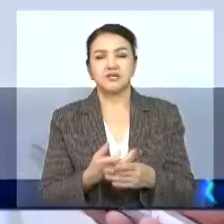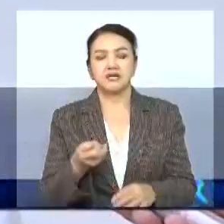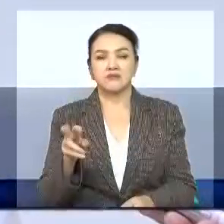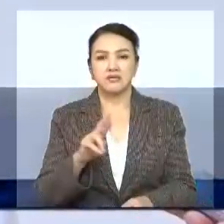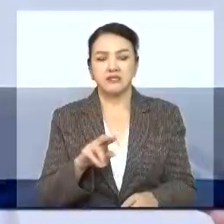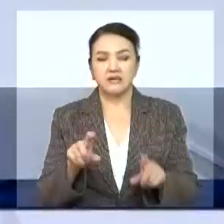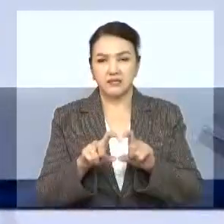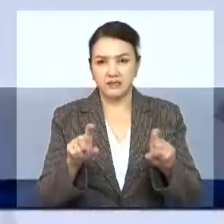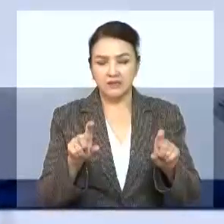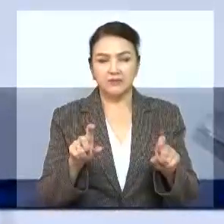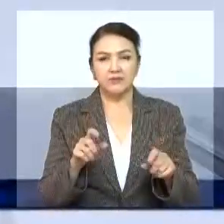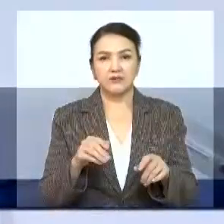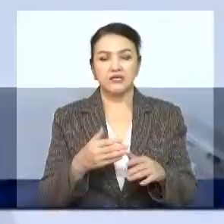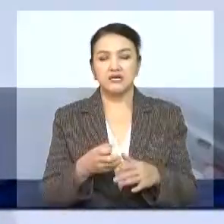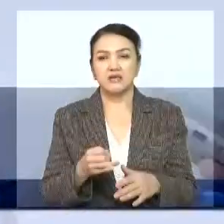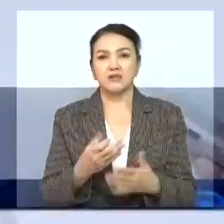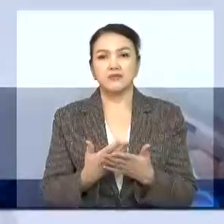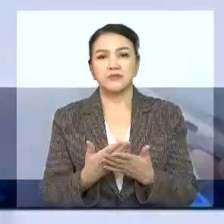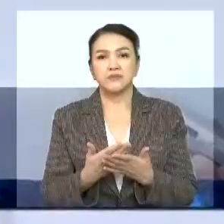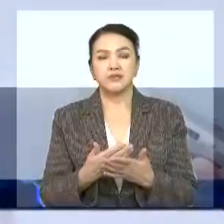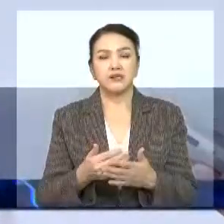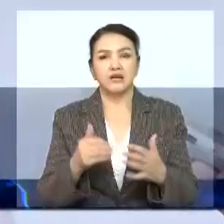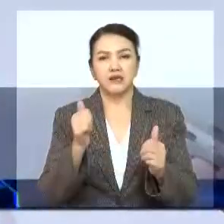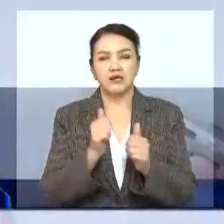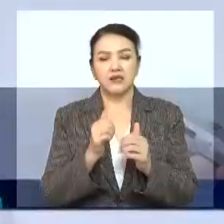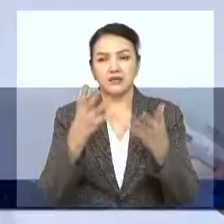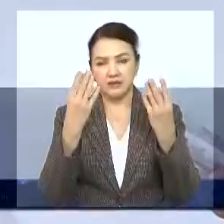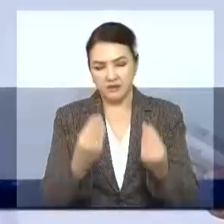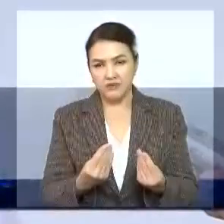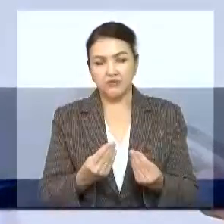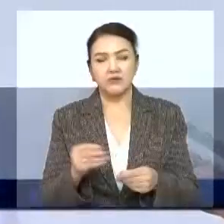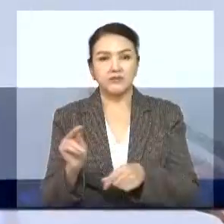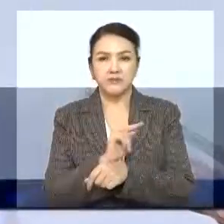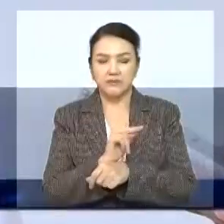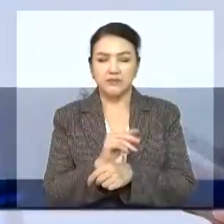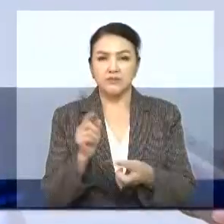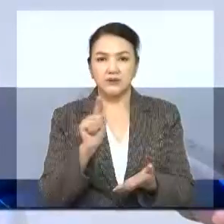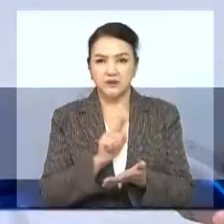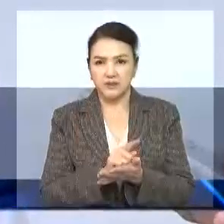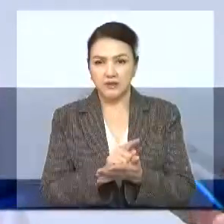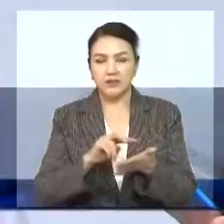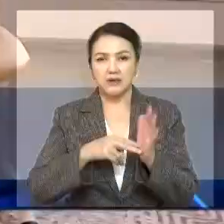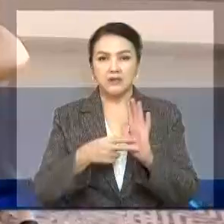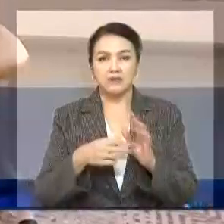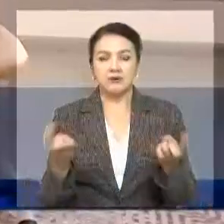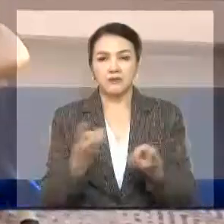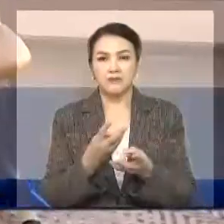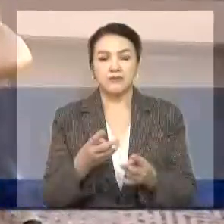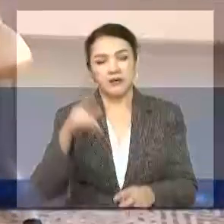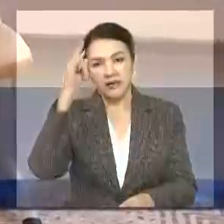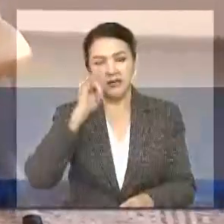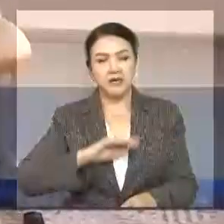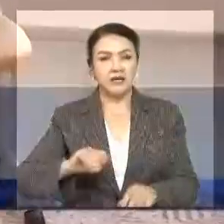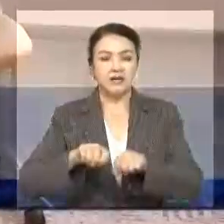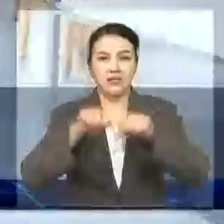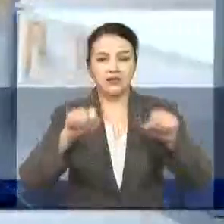реабилитация парағында стационарға, күндізгі стационарға жатқызылу керек деген жоспар болу керек. Бұл Қазақстанда